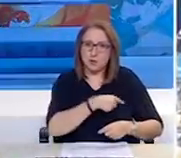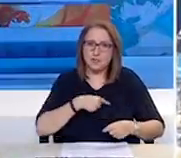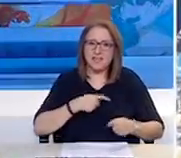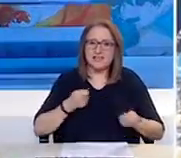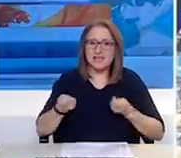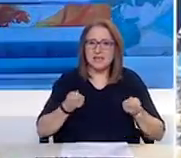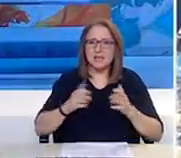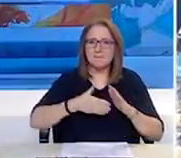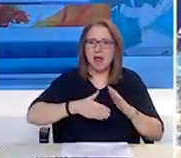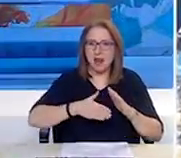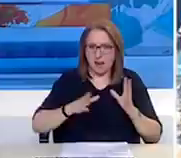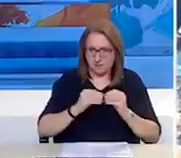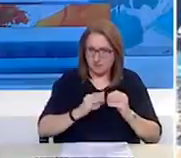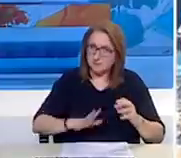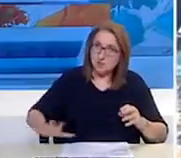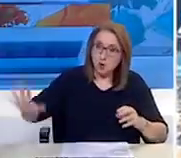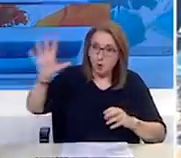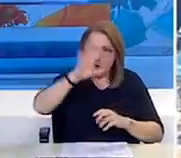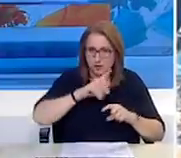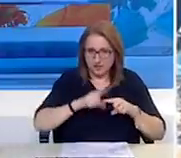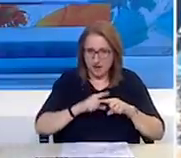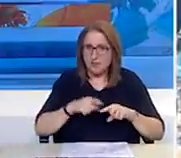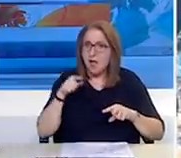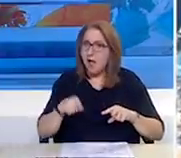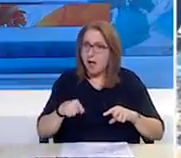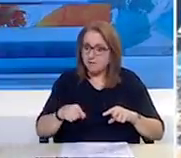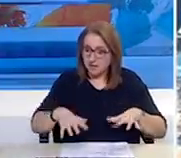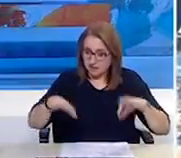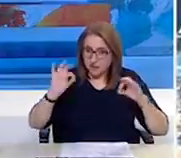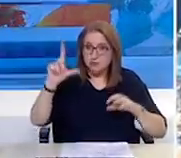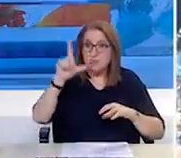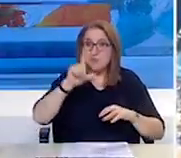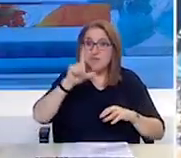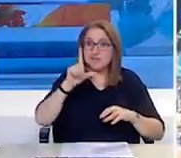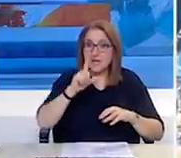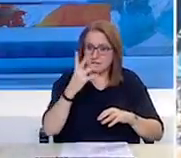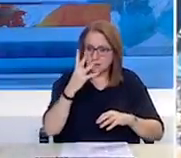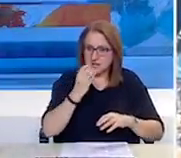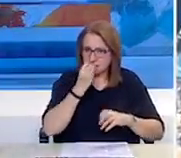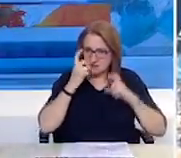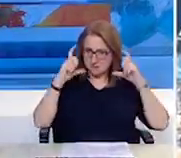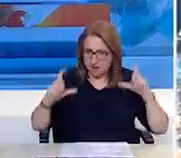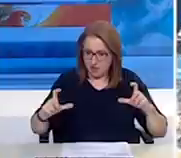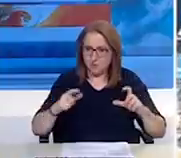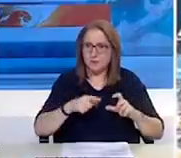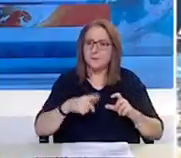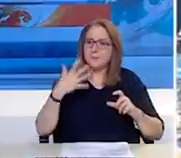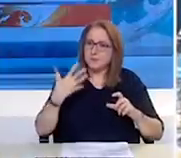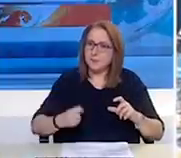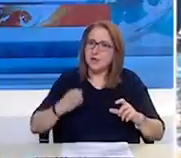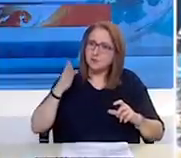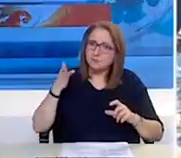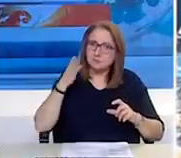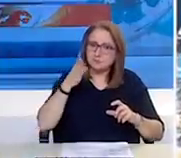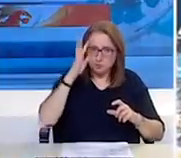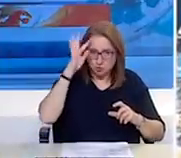Οι πρώτες κινητές ομάδες του Εθνικού Οργανισμού Δημόσιας Υγείας ξεκινούν τη δράση τους τη Δευτέρα, 4 Μαΐου, με επιδημιολογικούς και